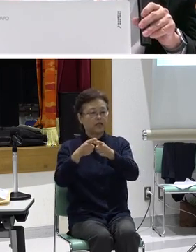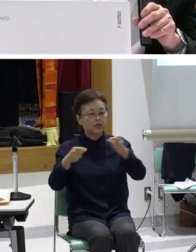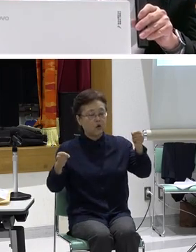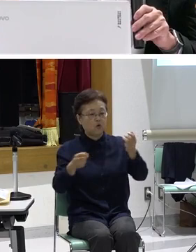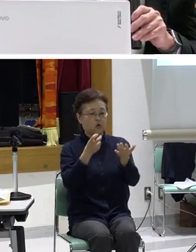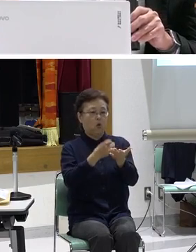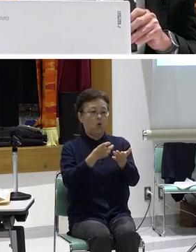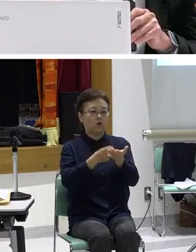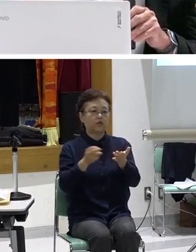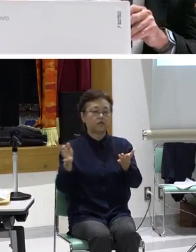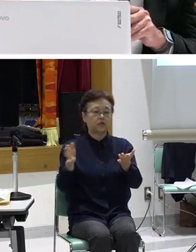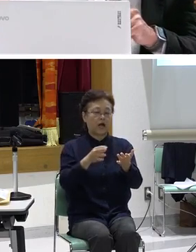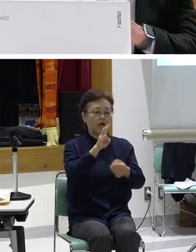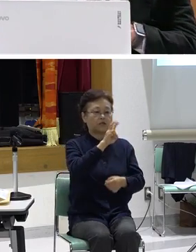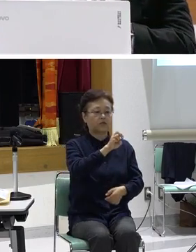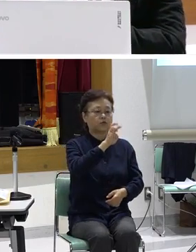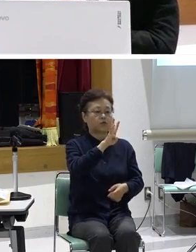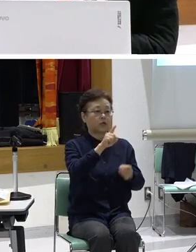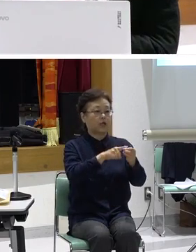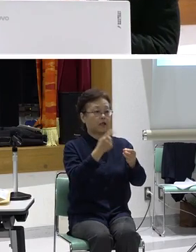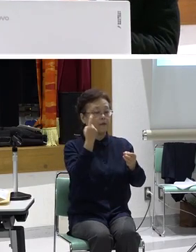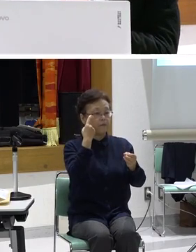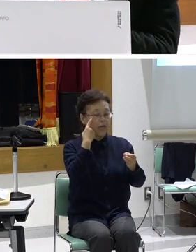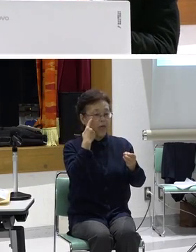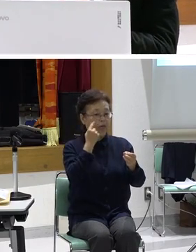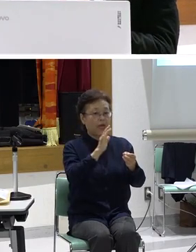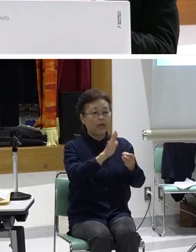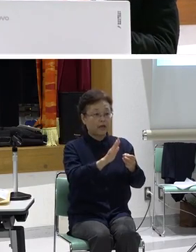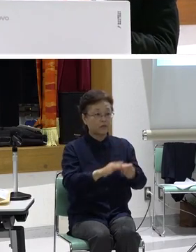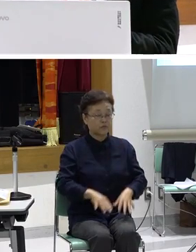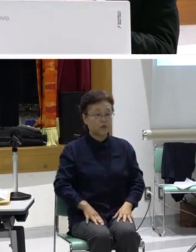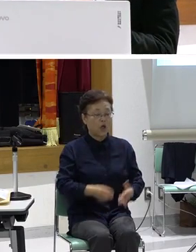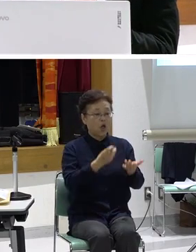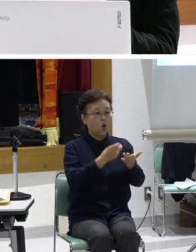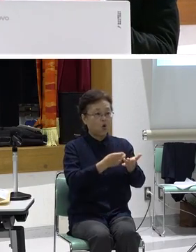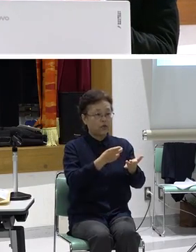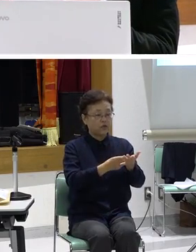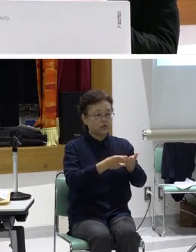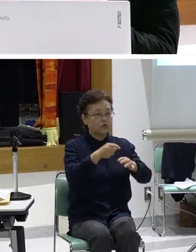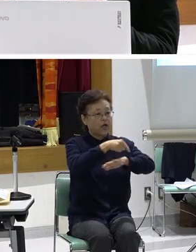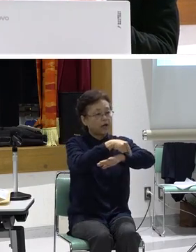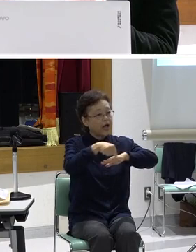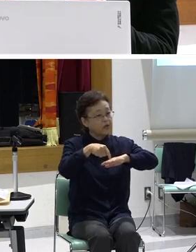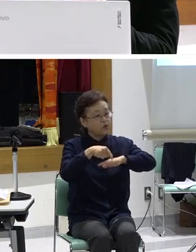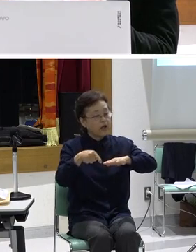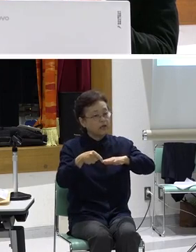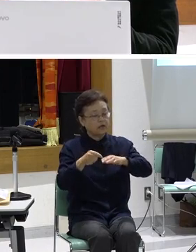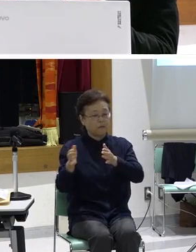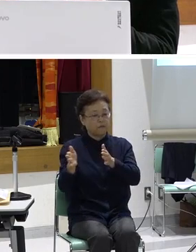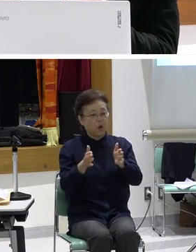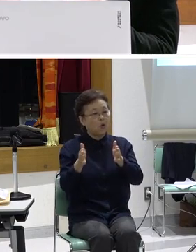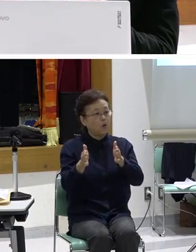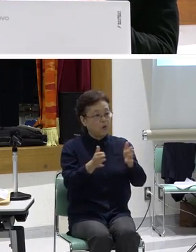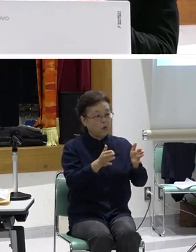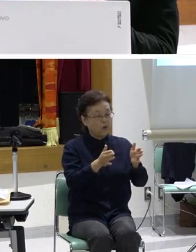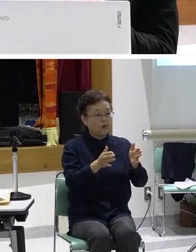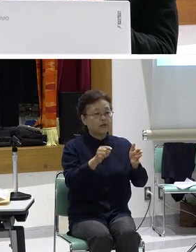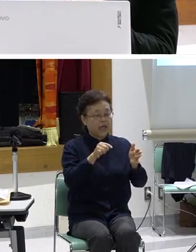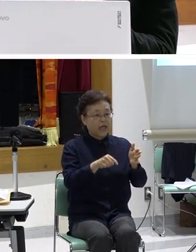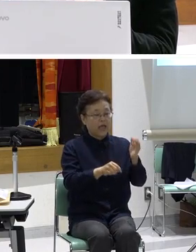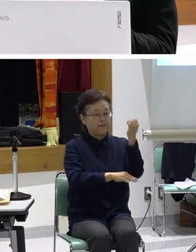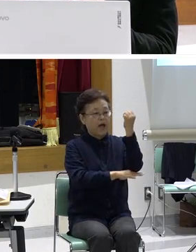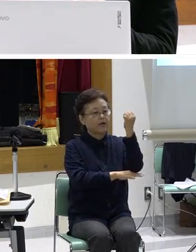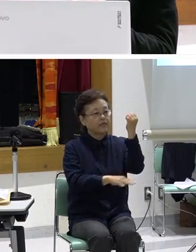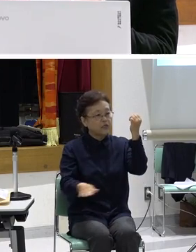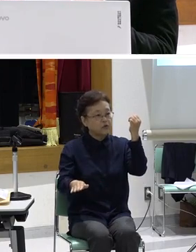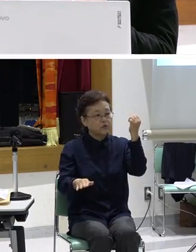目ぐらいなんですが、じゃあそうすると法律やガイドラインが整備されている中でですね、こう基準さえ満た